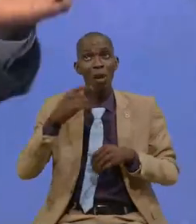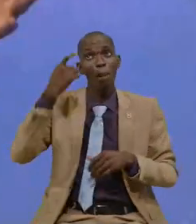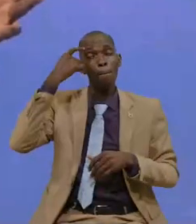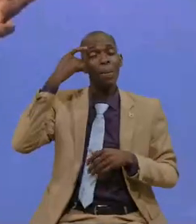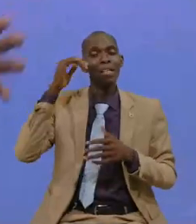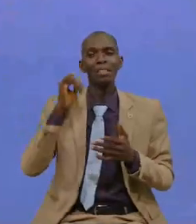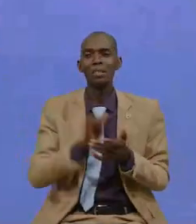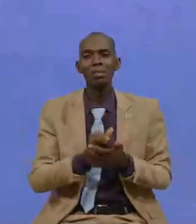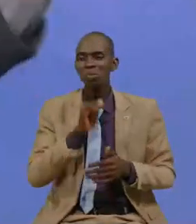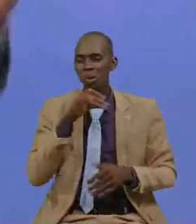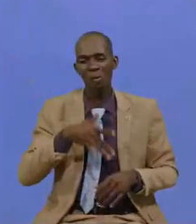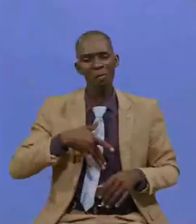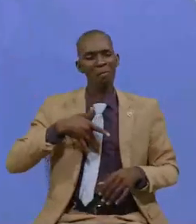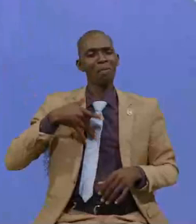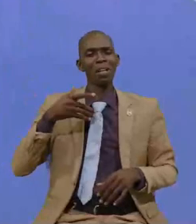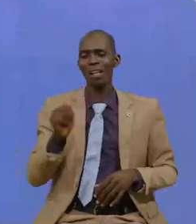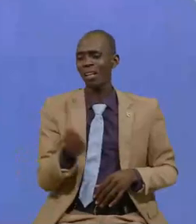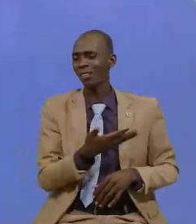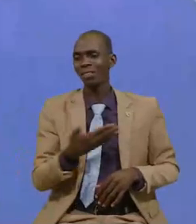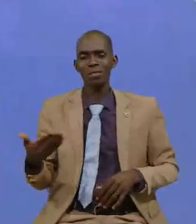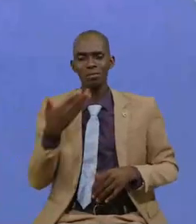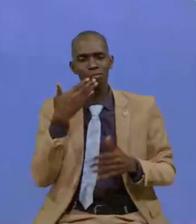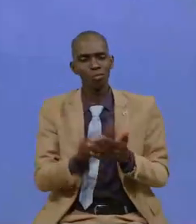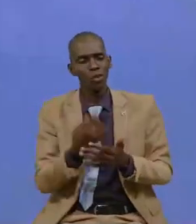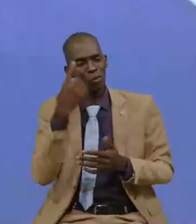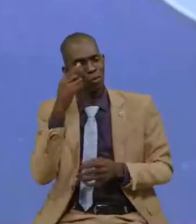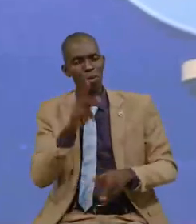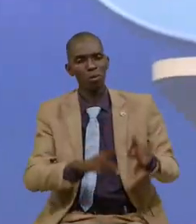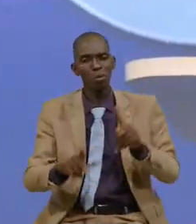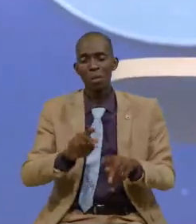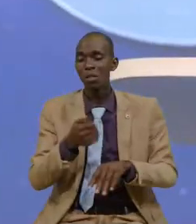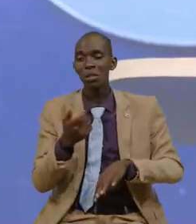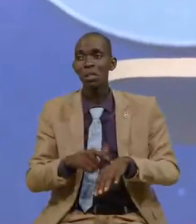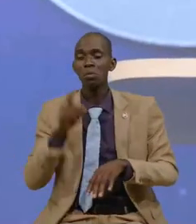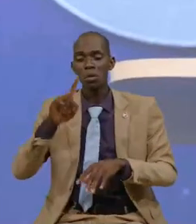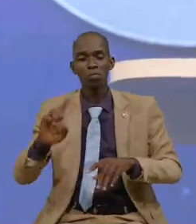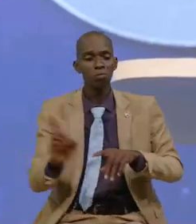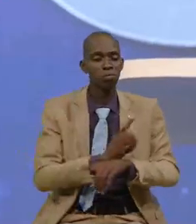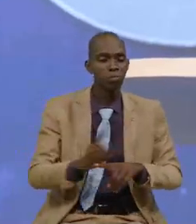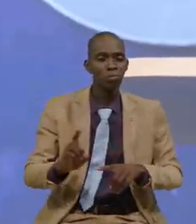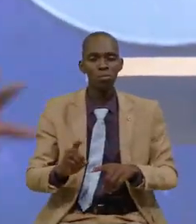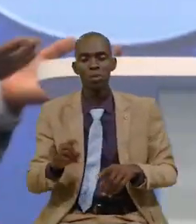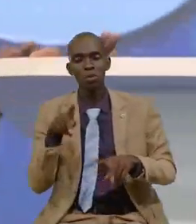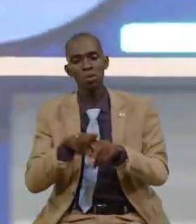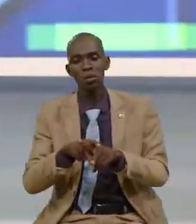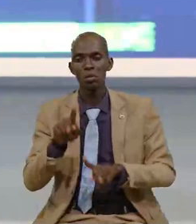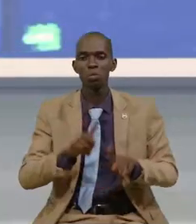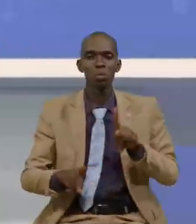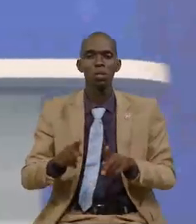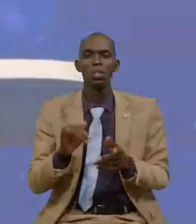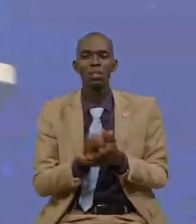Il avait un esprit qui n'a pas d'émotion lorsqu'il tourmentait les gens.